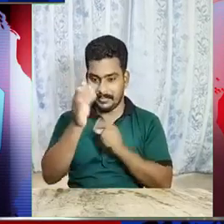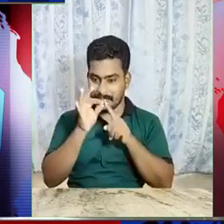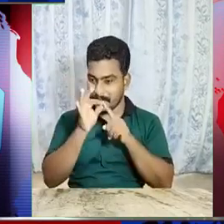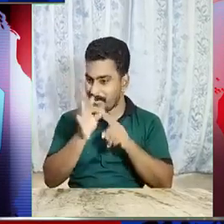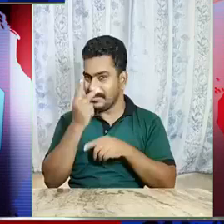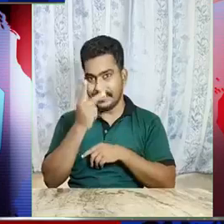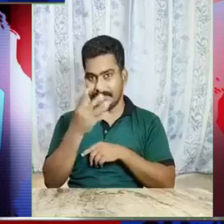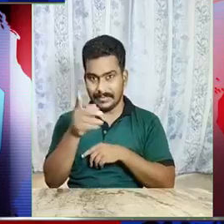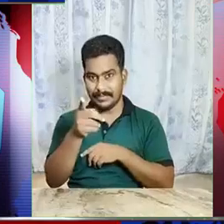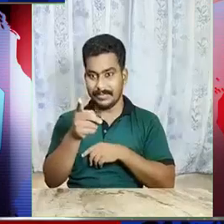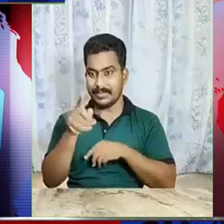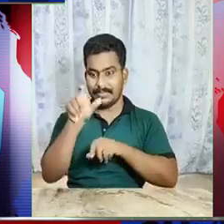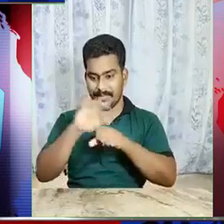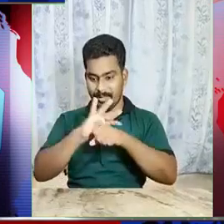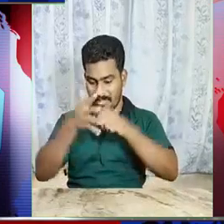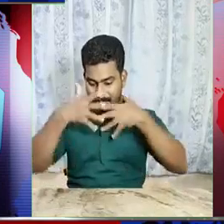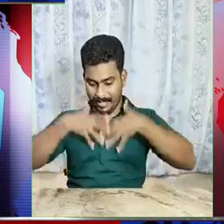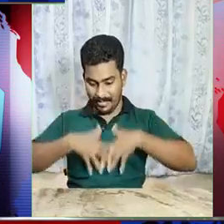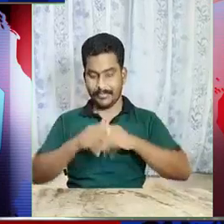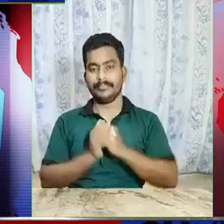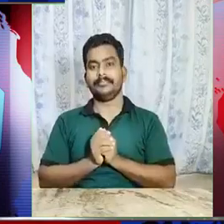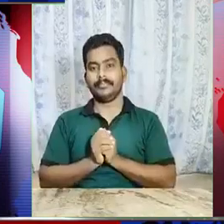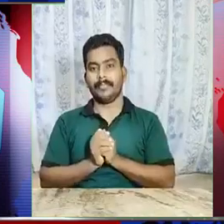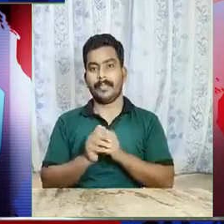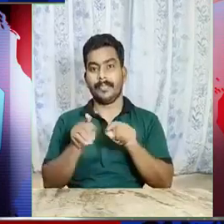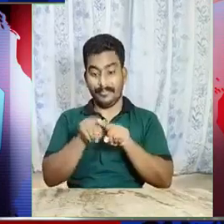അപകടത്തിന്റെ സൂചനയാണ് ഇത് നൽകുന്നത്.